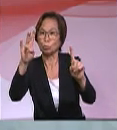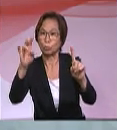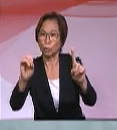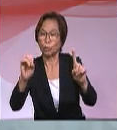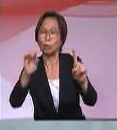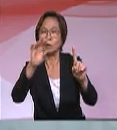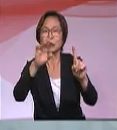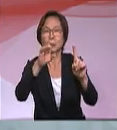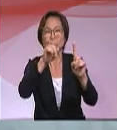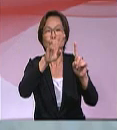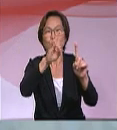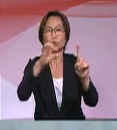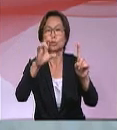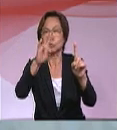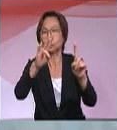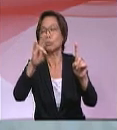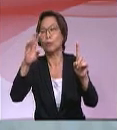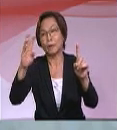1,776 kes.